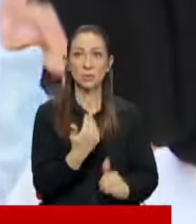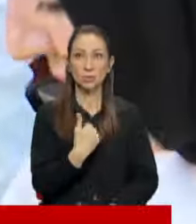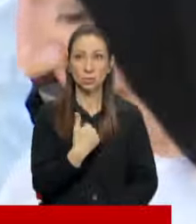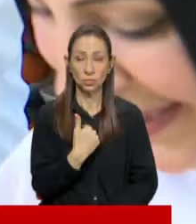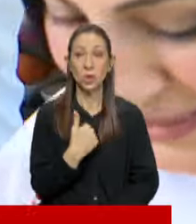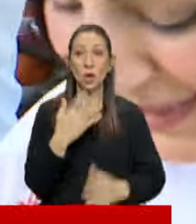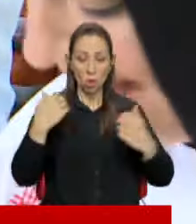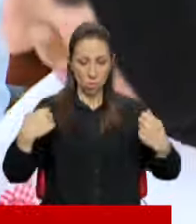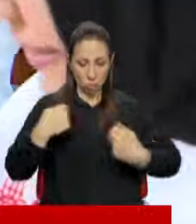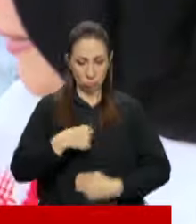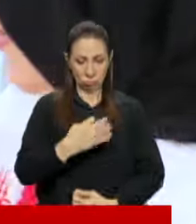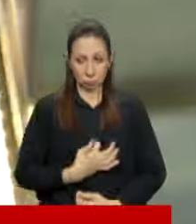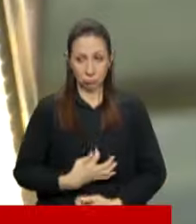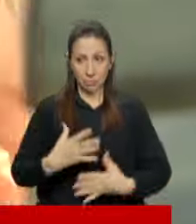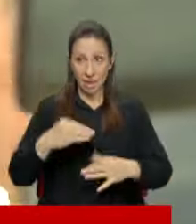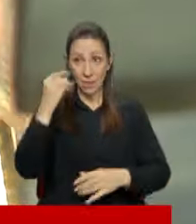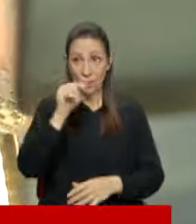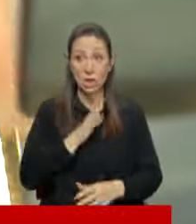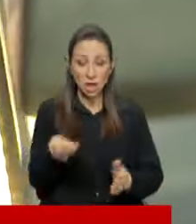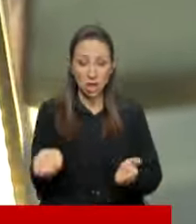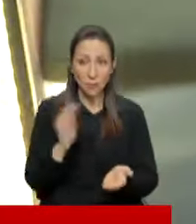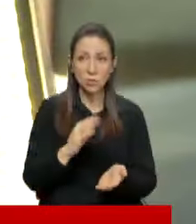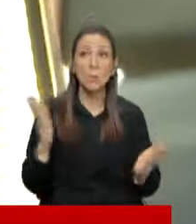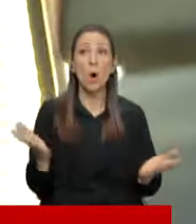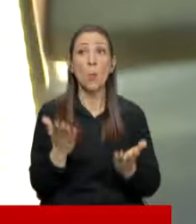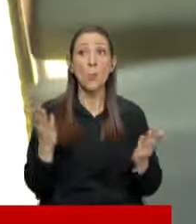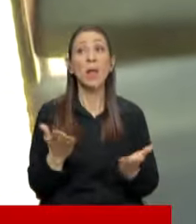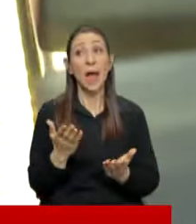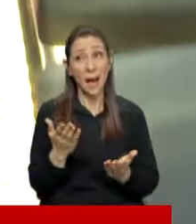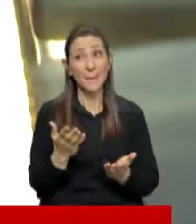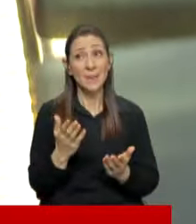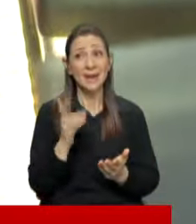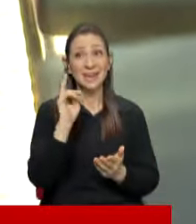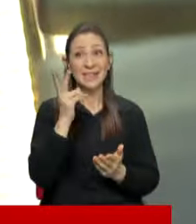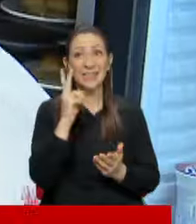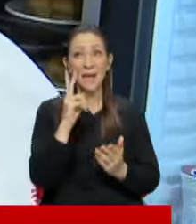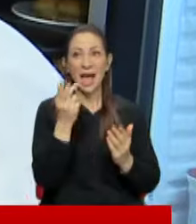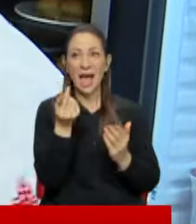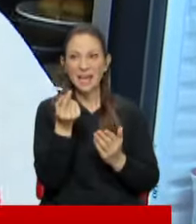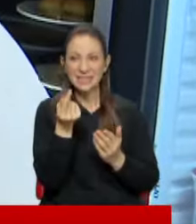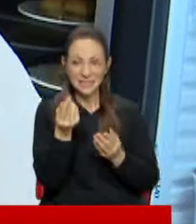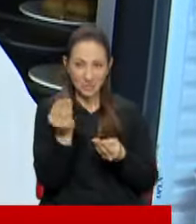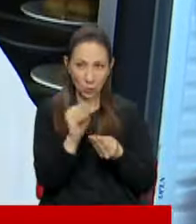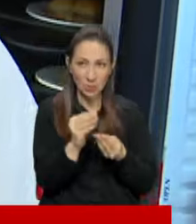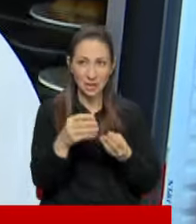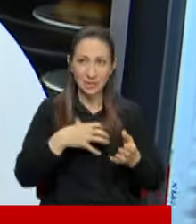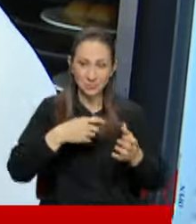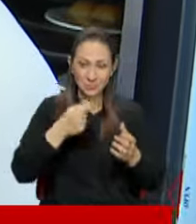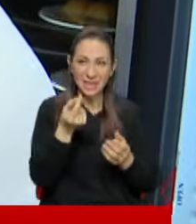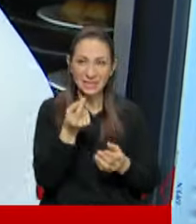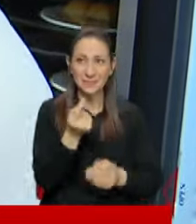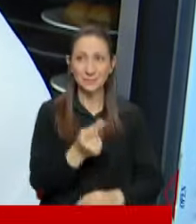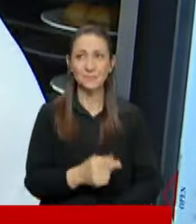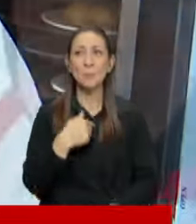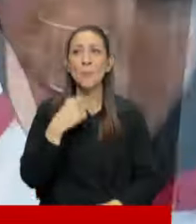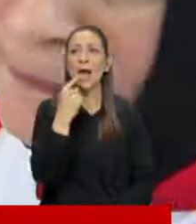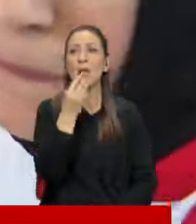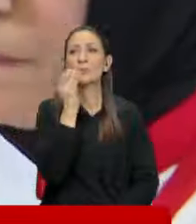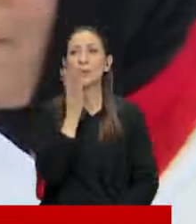edelim. Önlüğünü giyen Ekrem İmamoğlu'nun kepçesi boldu ama kendisine az koydu. Bir tane de çorba alayım, makarna